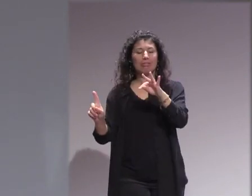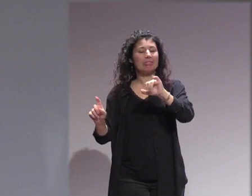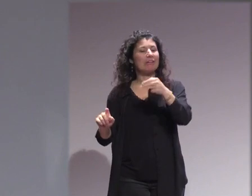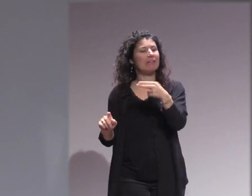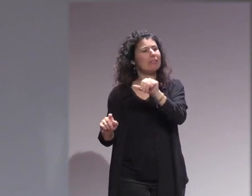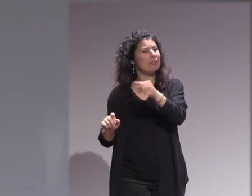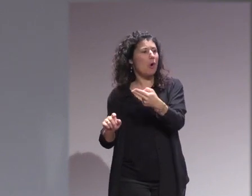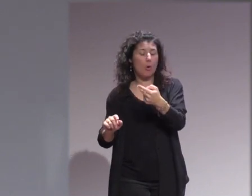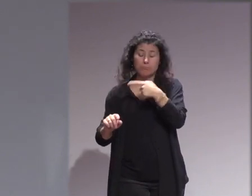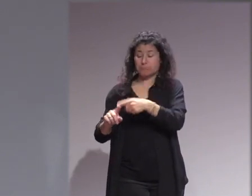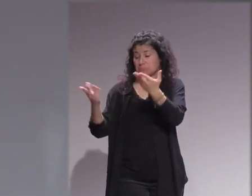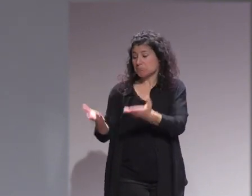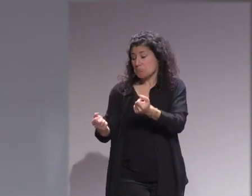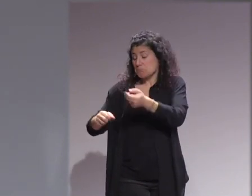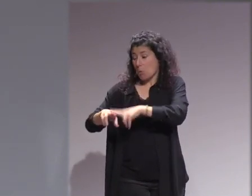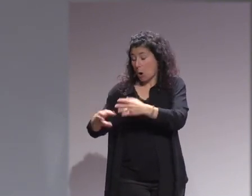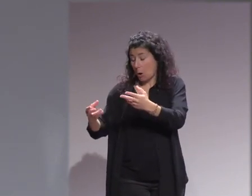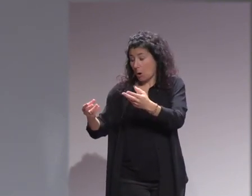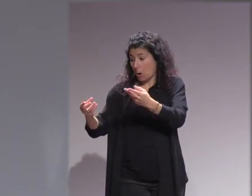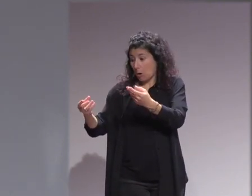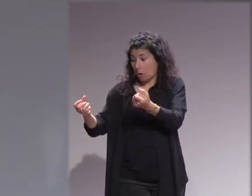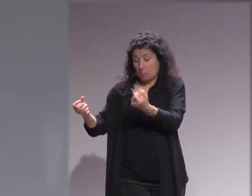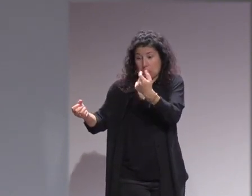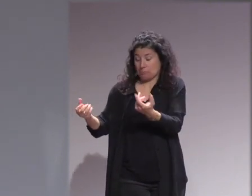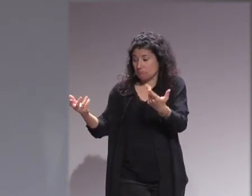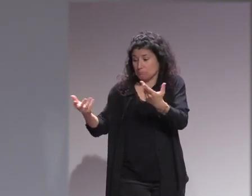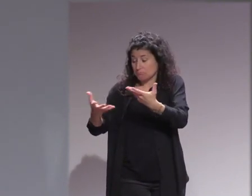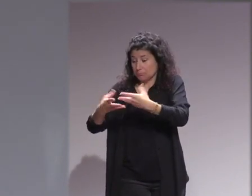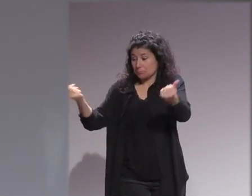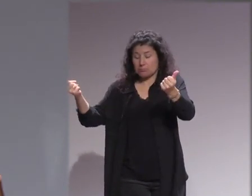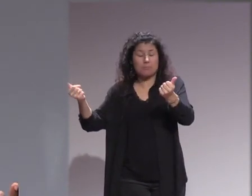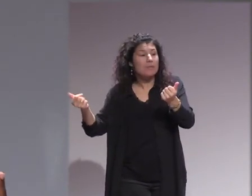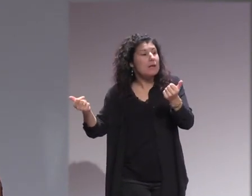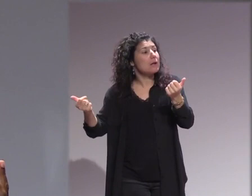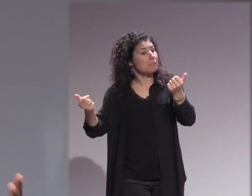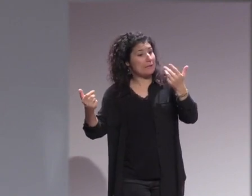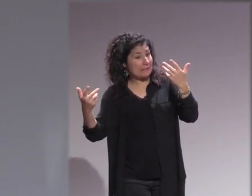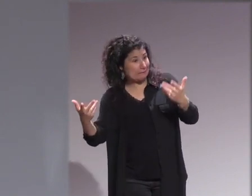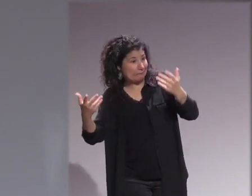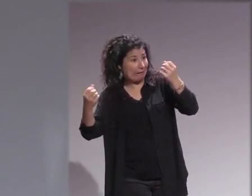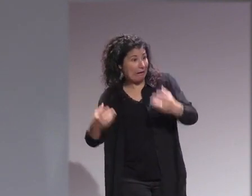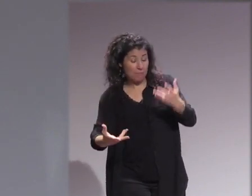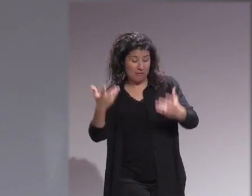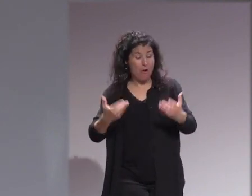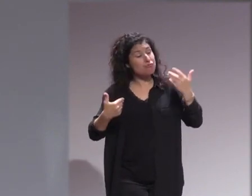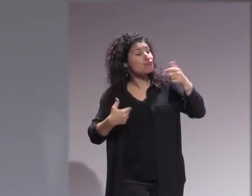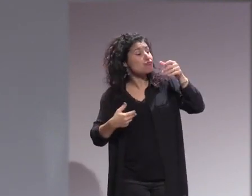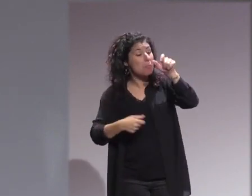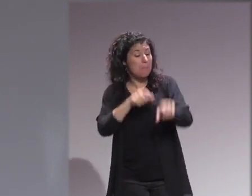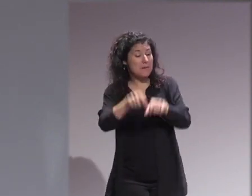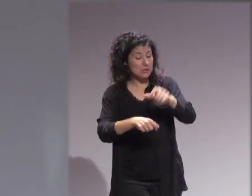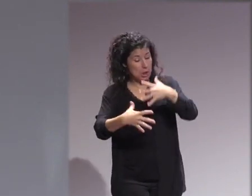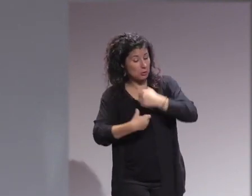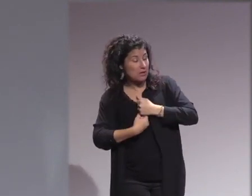malheureusement, c'est quand même aussi une chose qui arrive. Les personnes adoptées font face aux addictions, font face